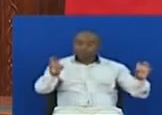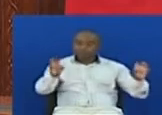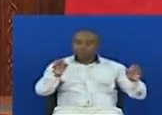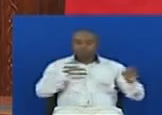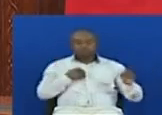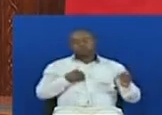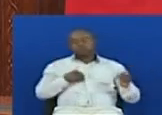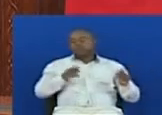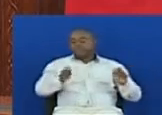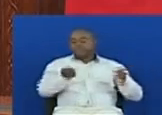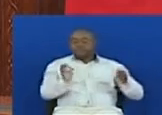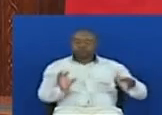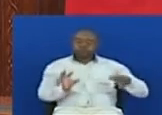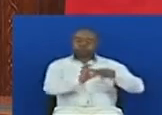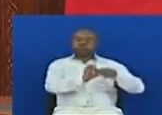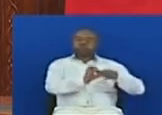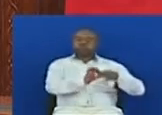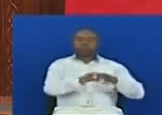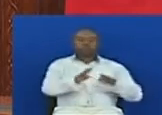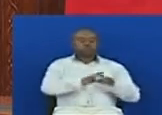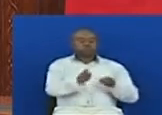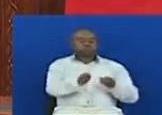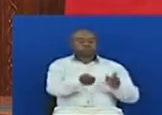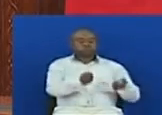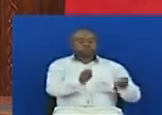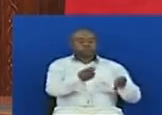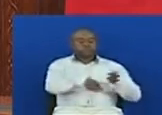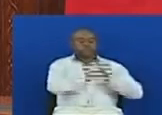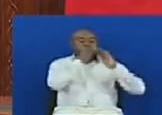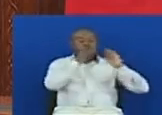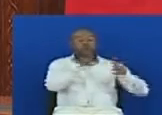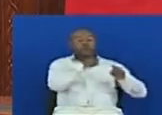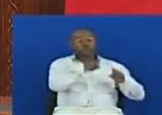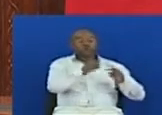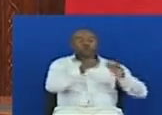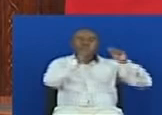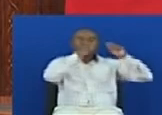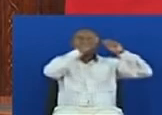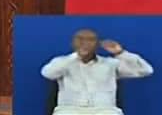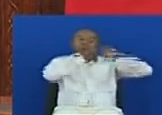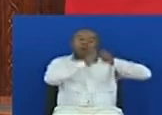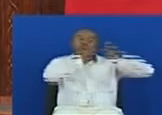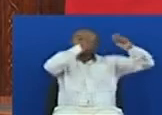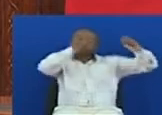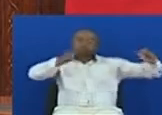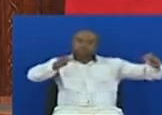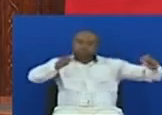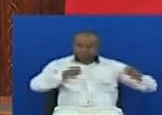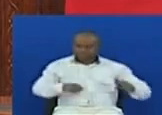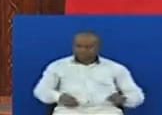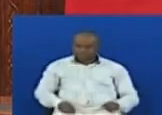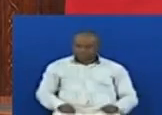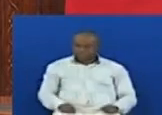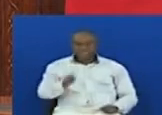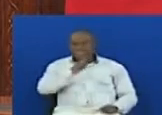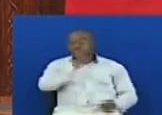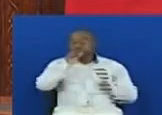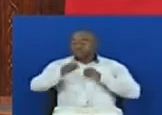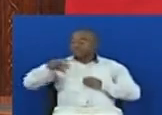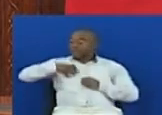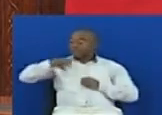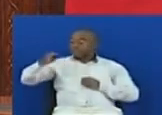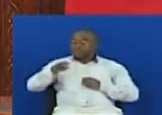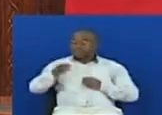wa gesi na utakuwa unaweza kutumia gesi katika nyumba yako ya udongo na makuti, kwa vile haikumtenga kuwa lazima wewe tajiri ndio